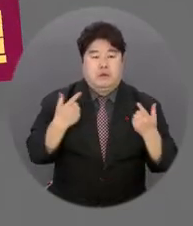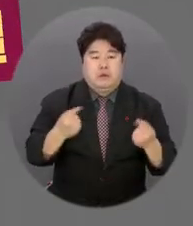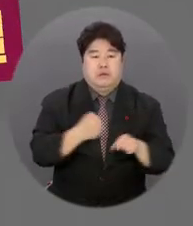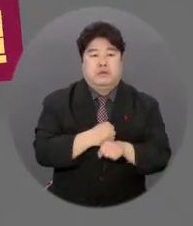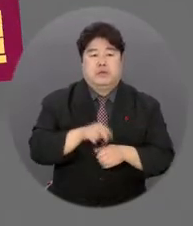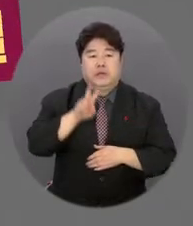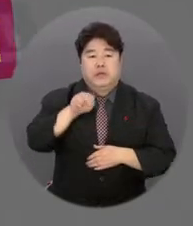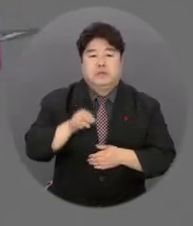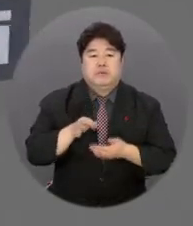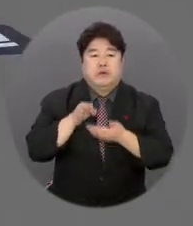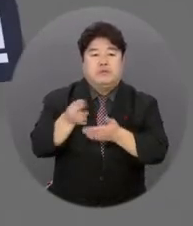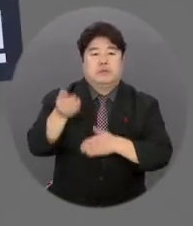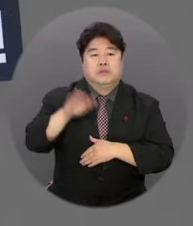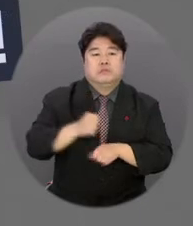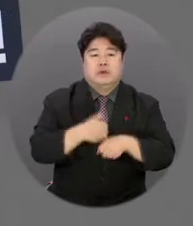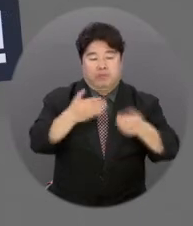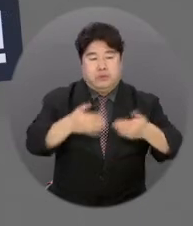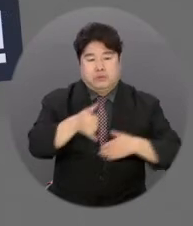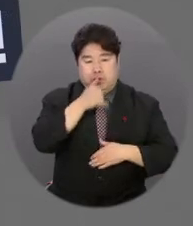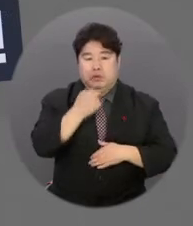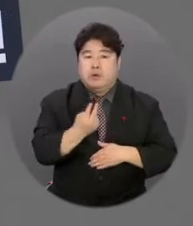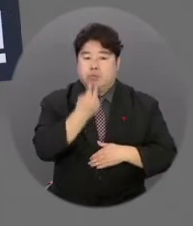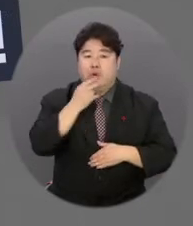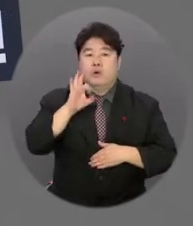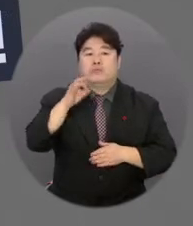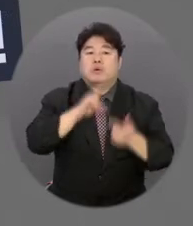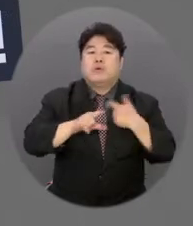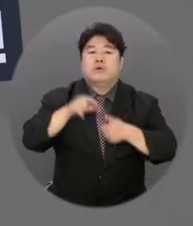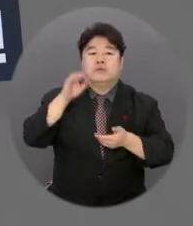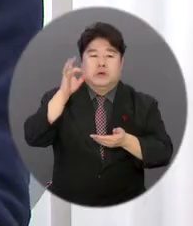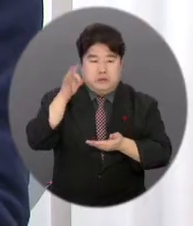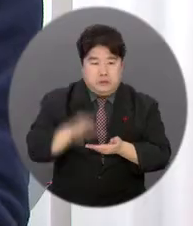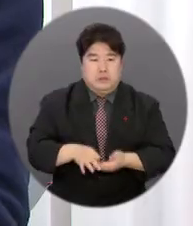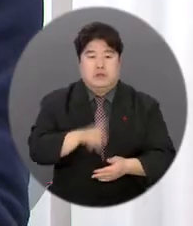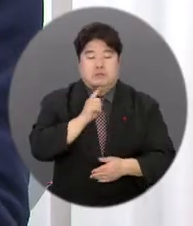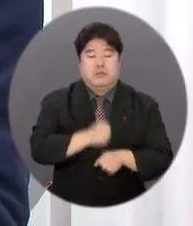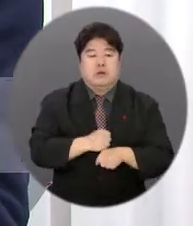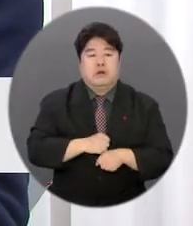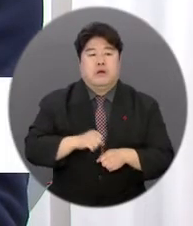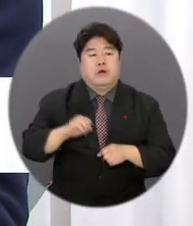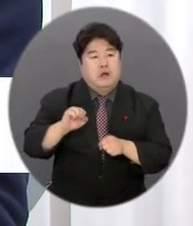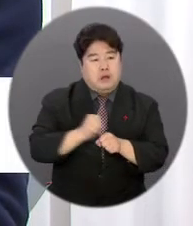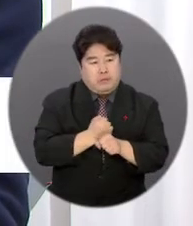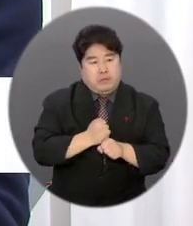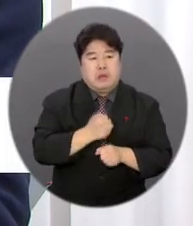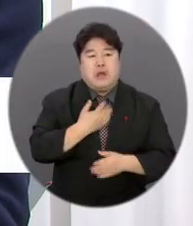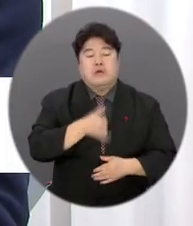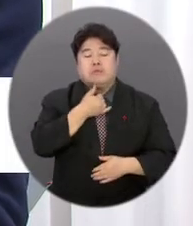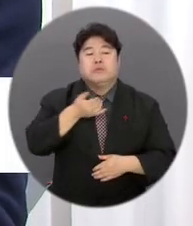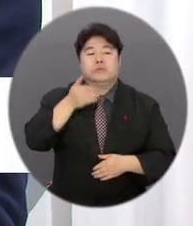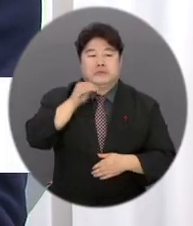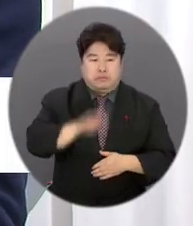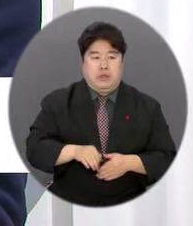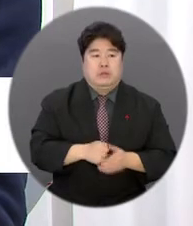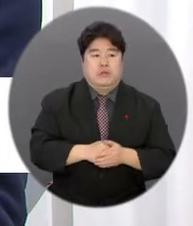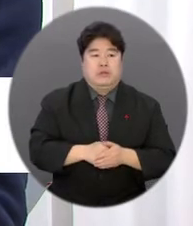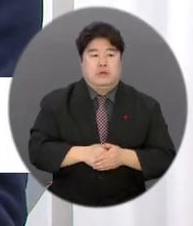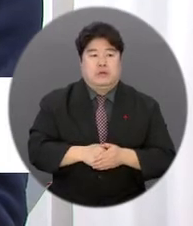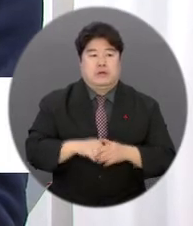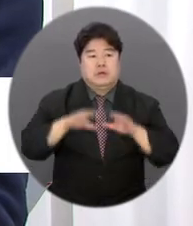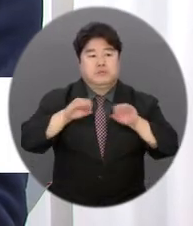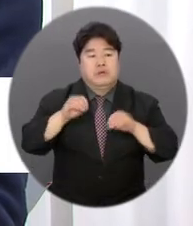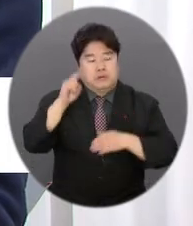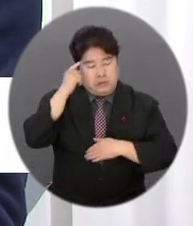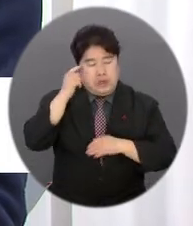2만원은 했지만 받을 수 있는 보험금은 더 낮은 셈입니다 어머 늘 얼고 오는 길 마음 그만둘 선과